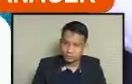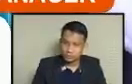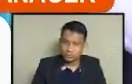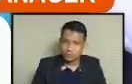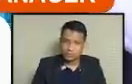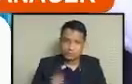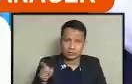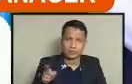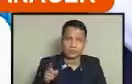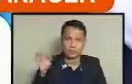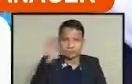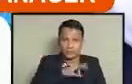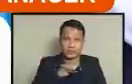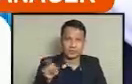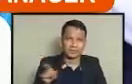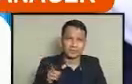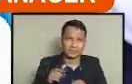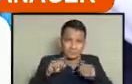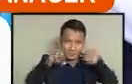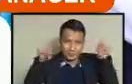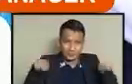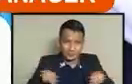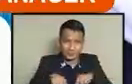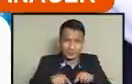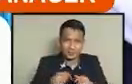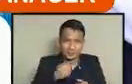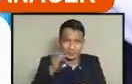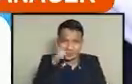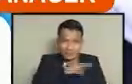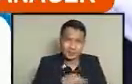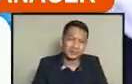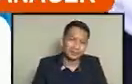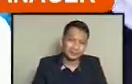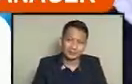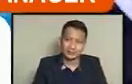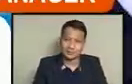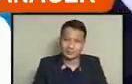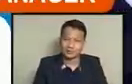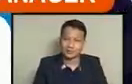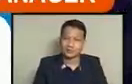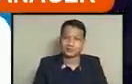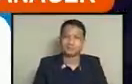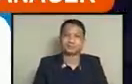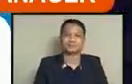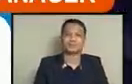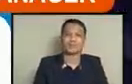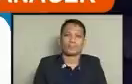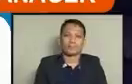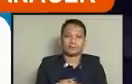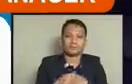Naku, fake. Wala. Oh.